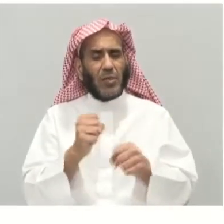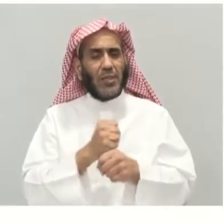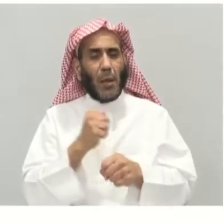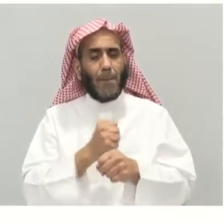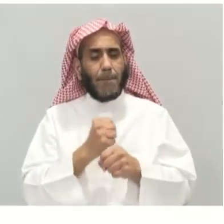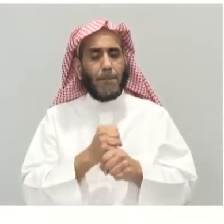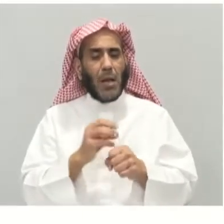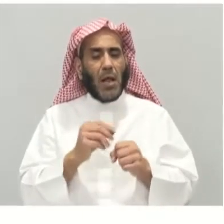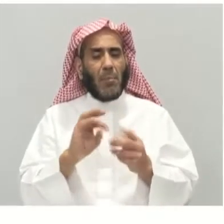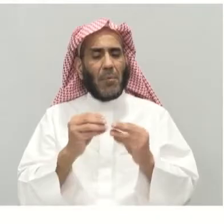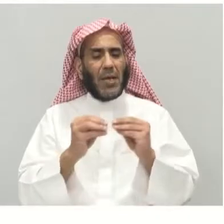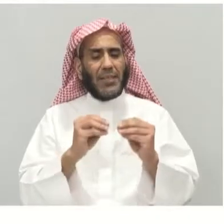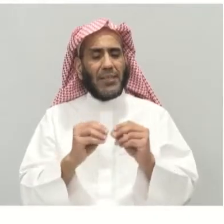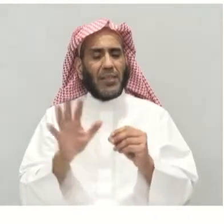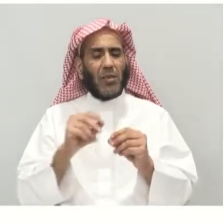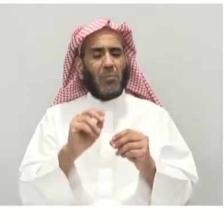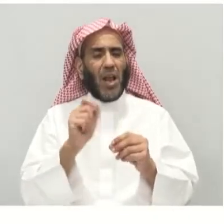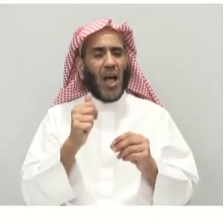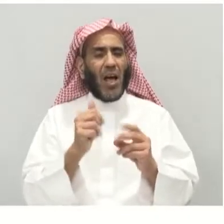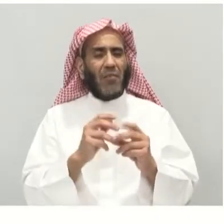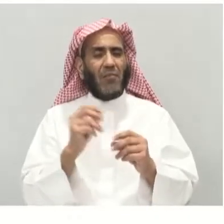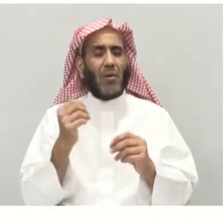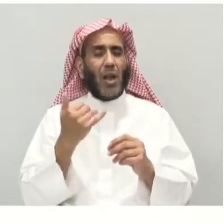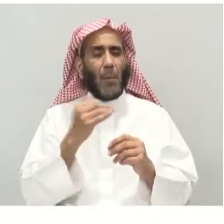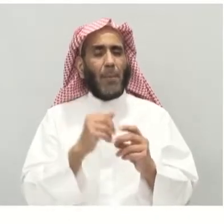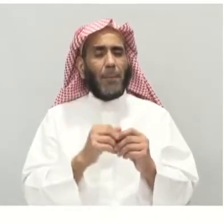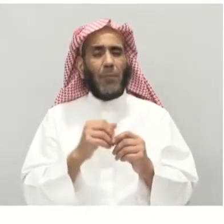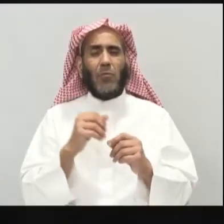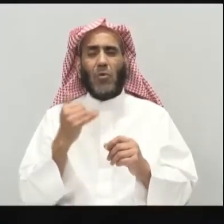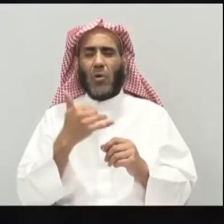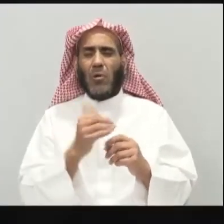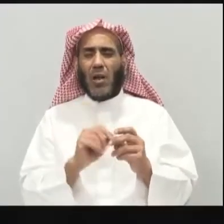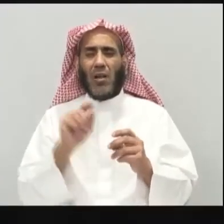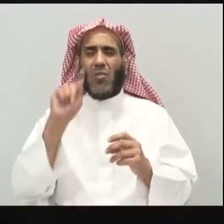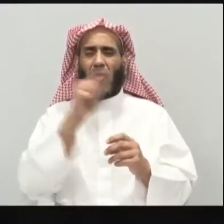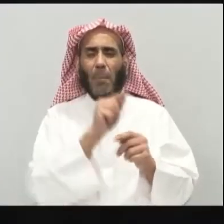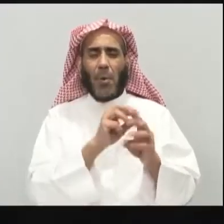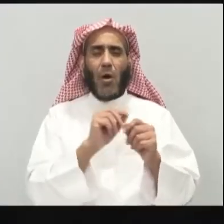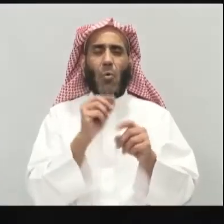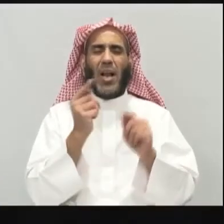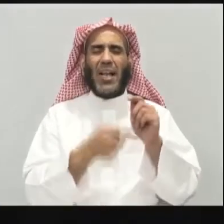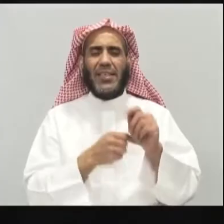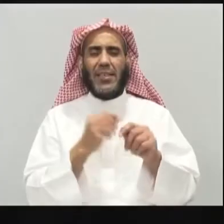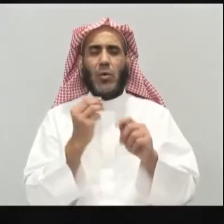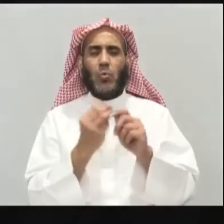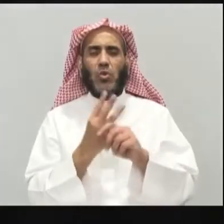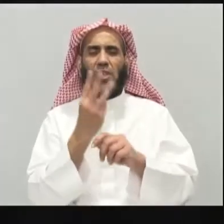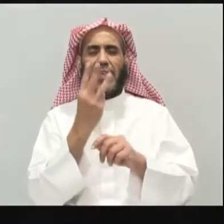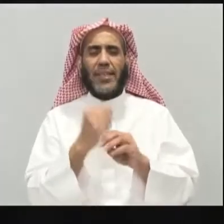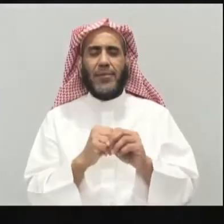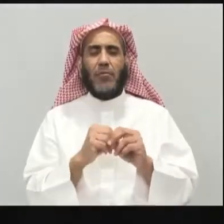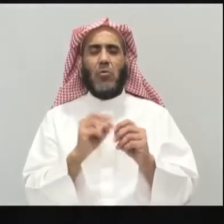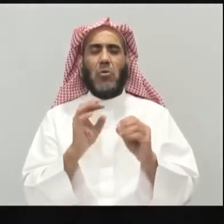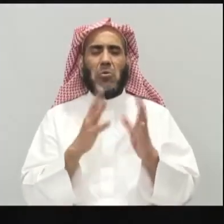علامات التشكيل الحرف العربي كازاخارف ممكن نستخدم اللي هو الضمه والكسره والشده في قطعنا